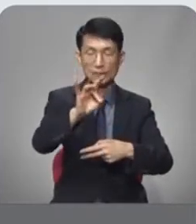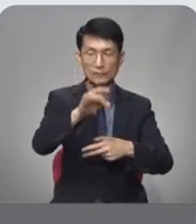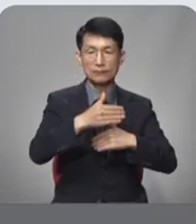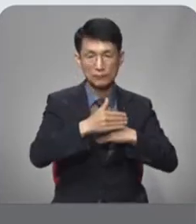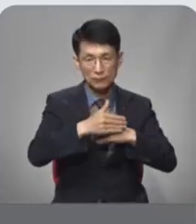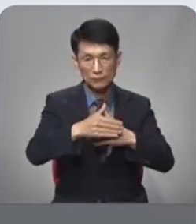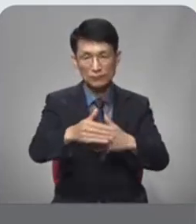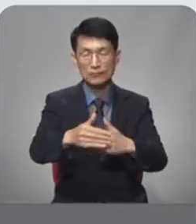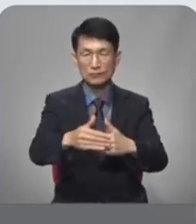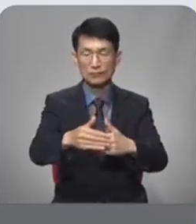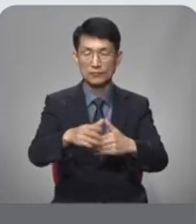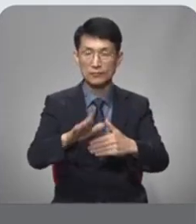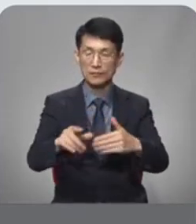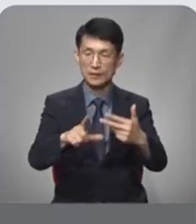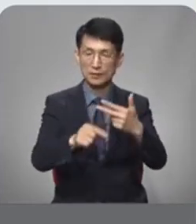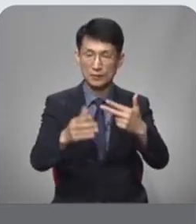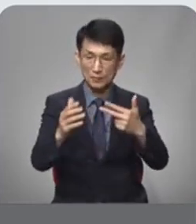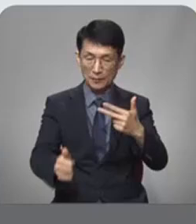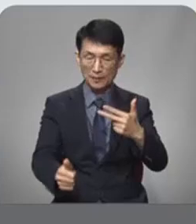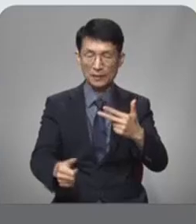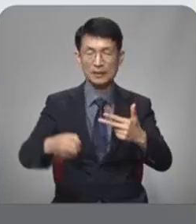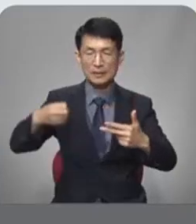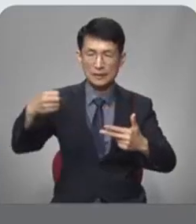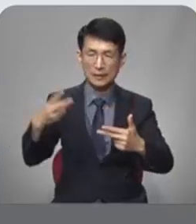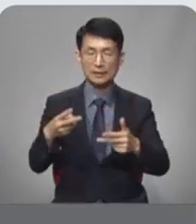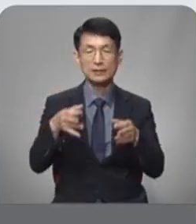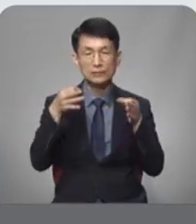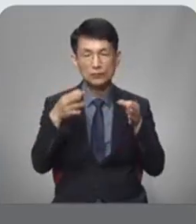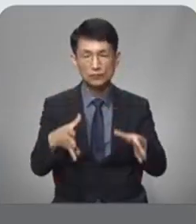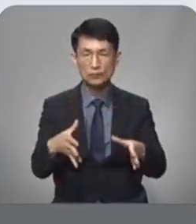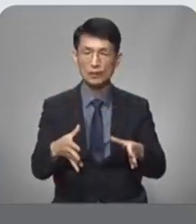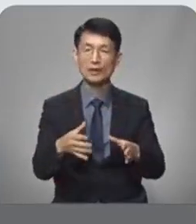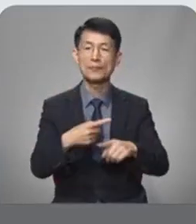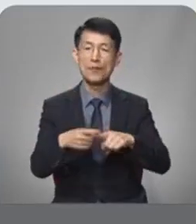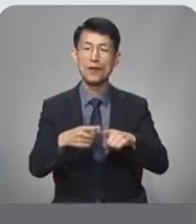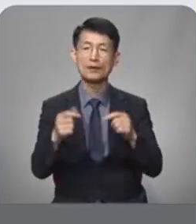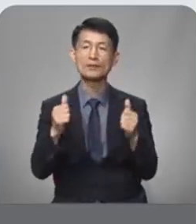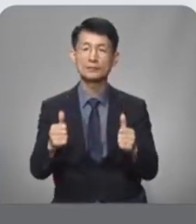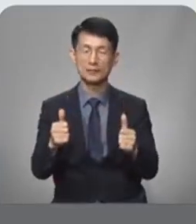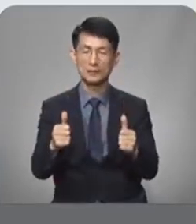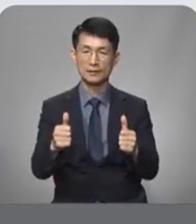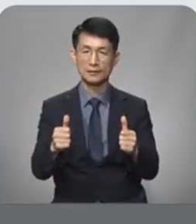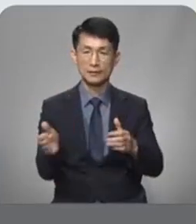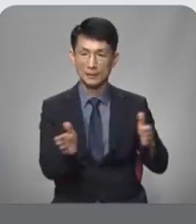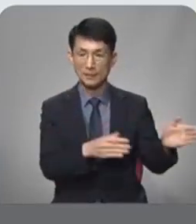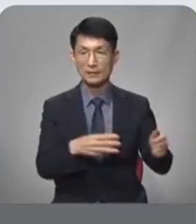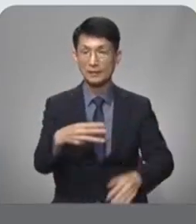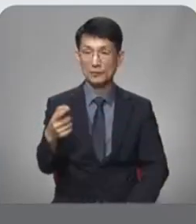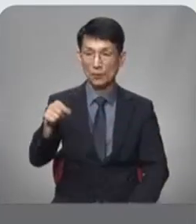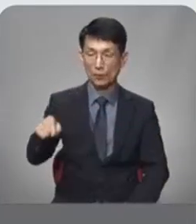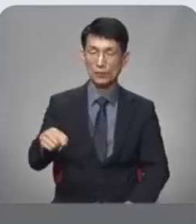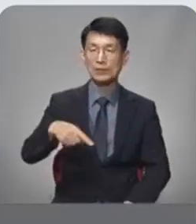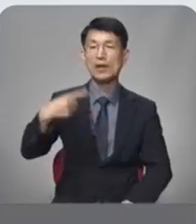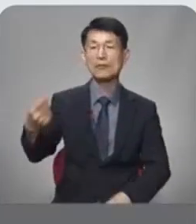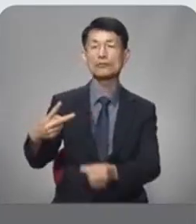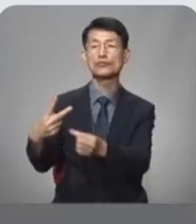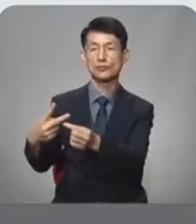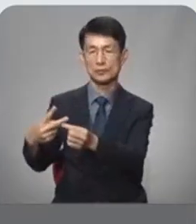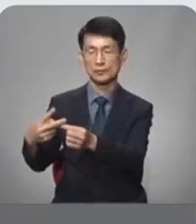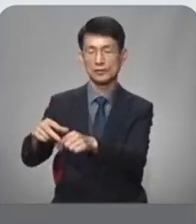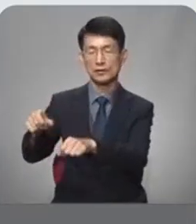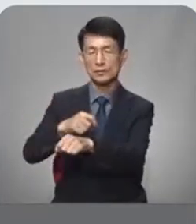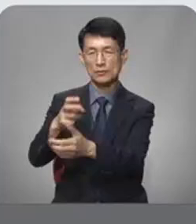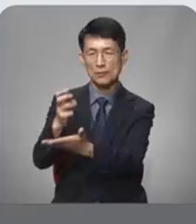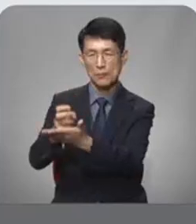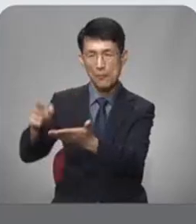하고 이달말 투자 심사를 재신청 삼척 지역 사업은 2단계로 특수 목적 법인이 확정되는